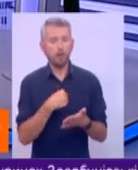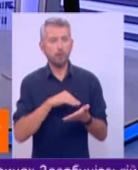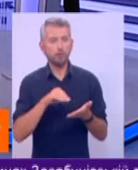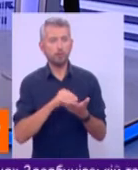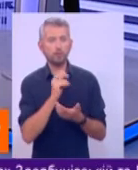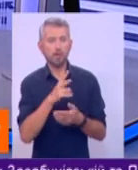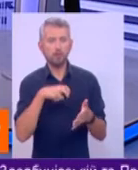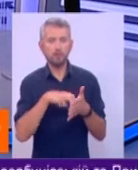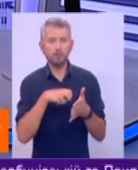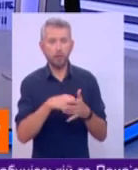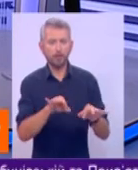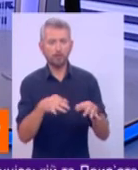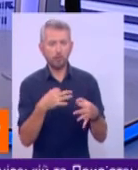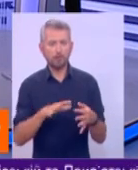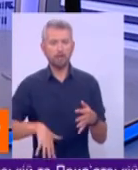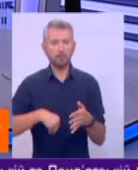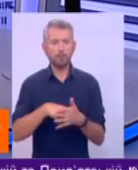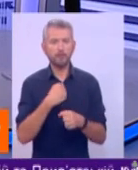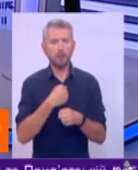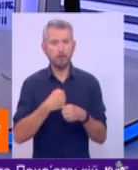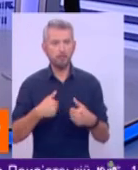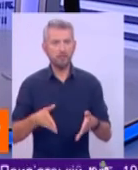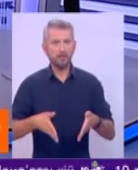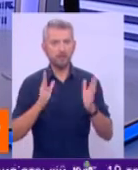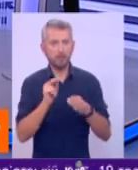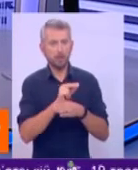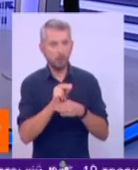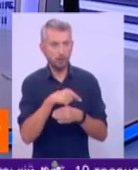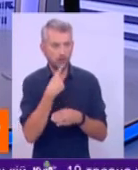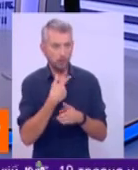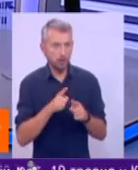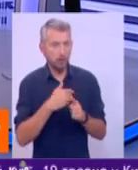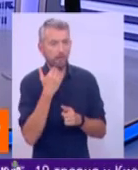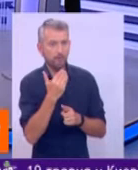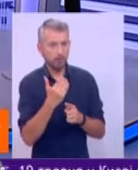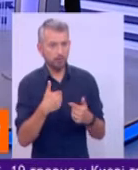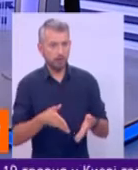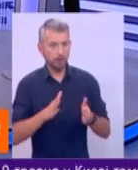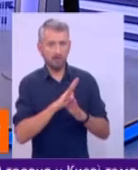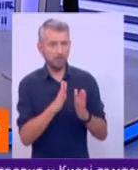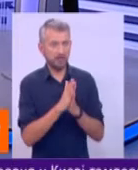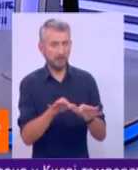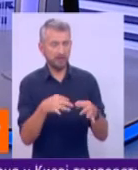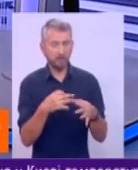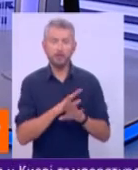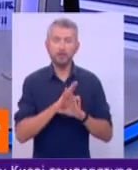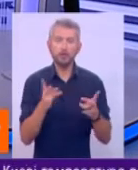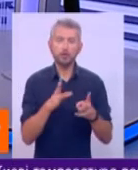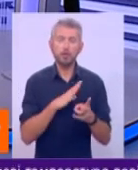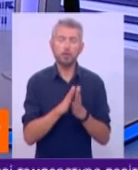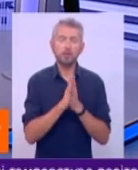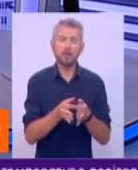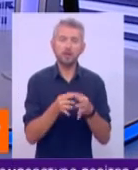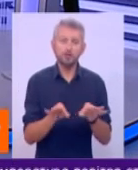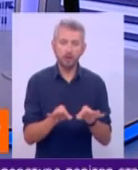ЖЭК письмо с разрешением за свой счет сделать в подъезде ремонт. Я говорю, так это же ваш подъезд. Нет. Не просите разрешения. Надо было просить разрешения.